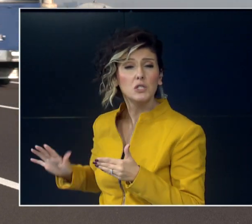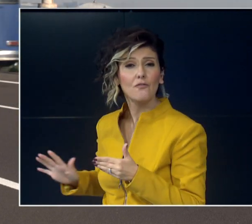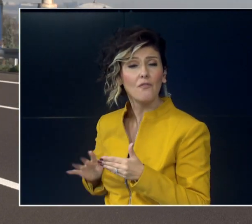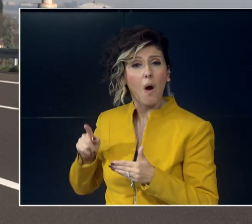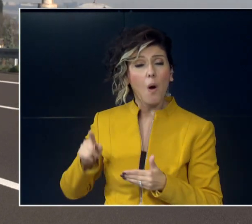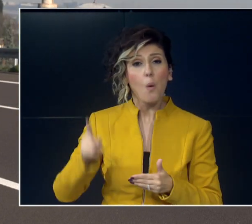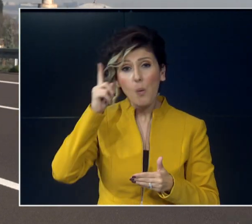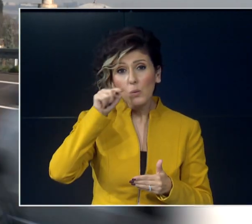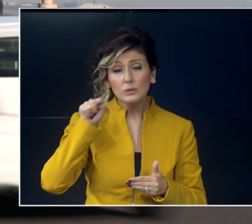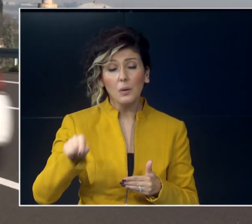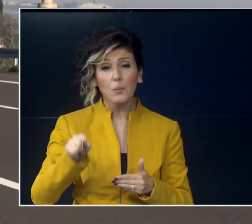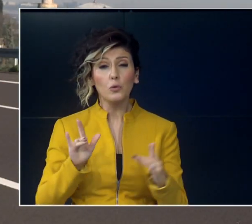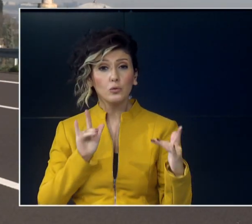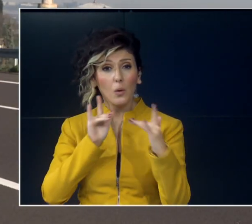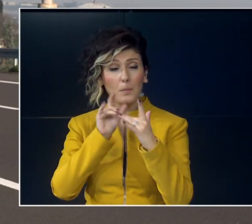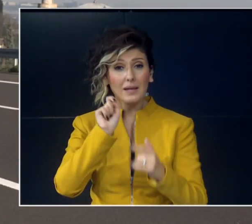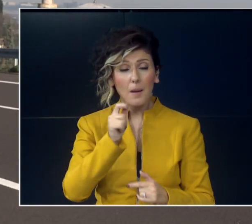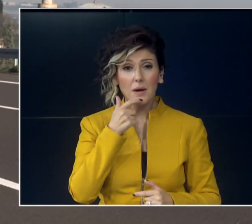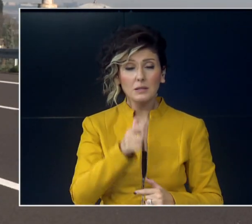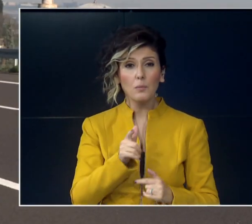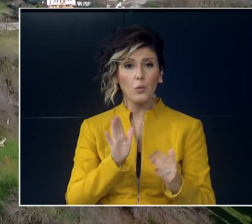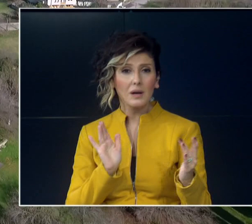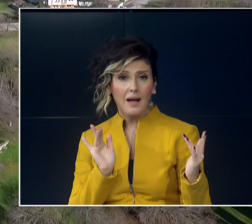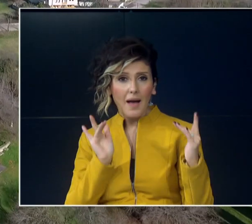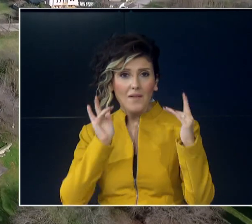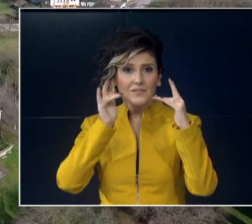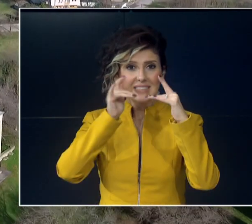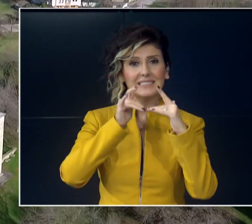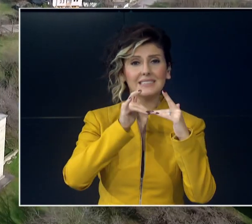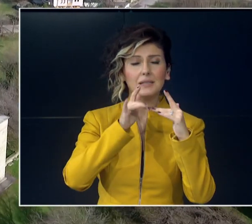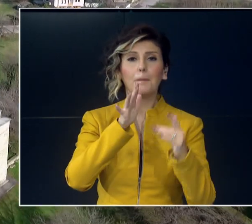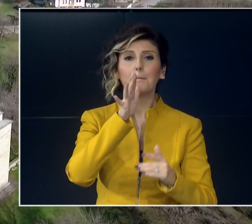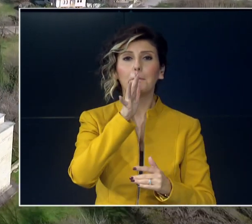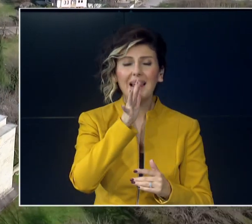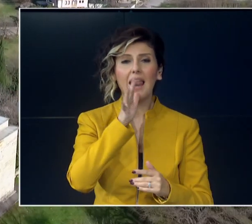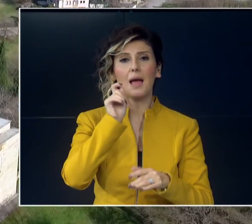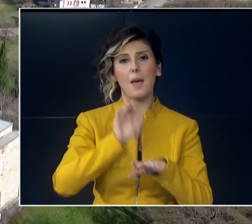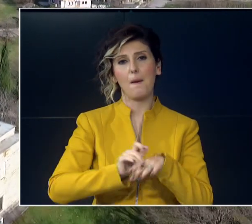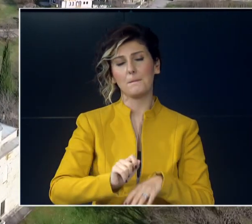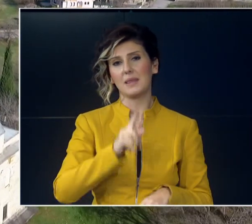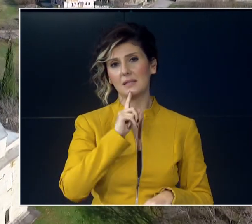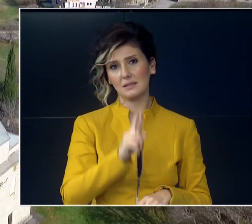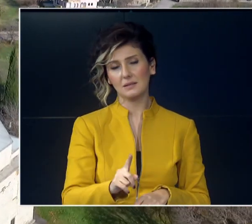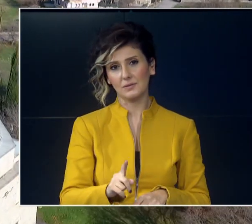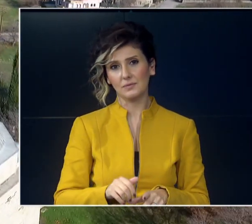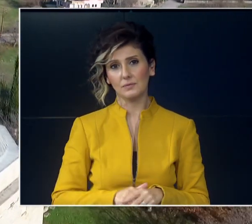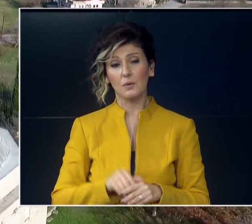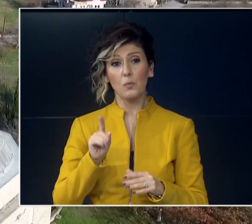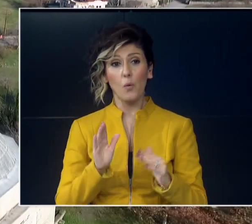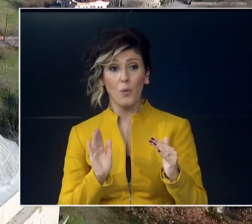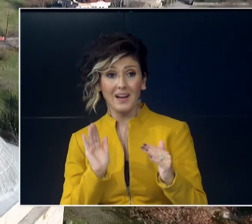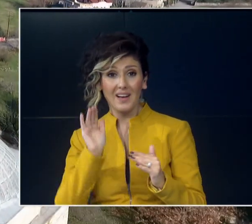yüzden bu köprüyü yaparken bu kavisi bilerek verdik. Bu